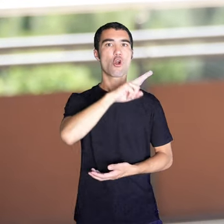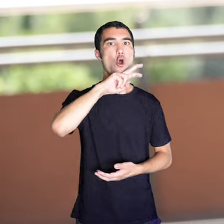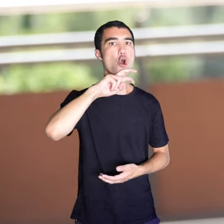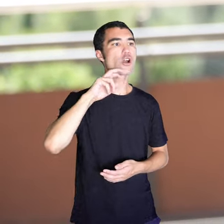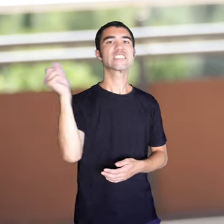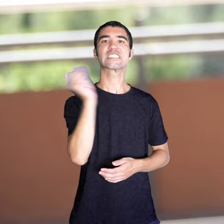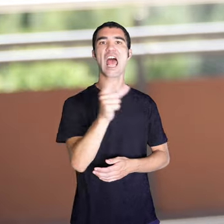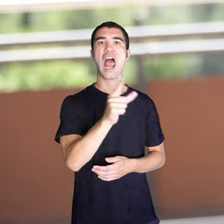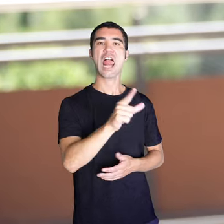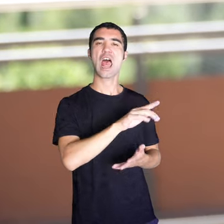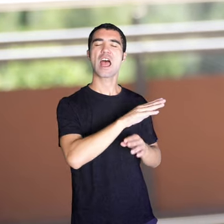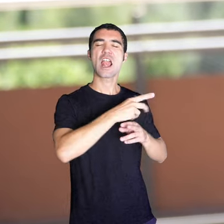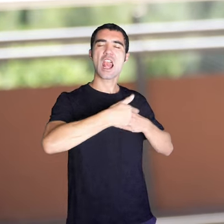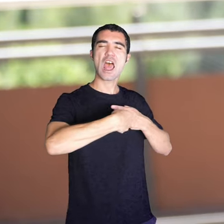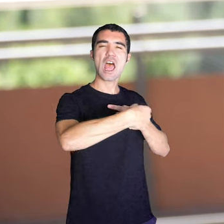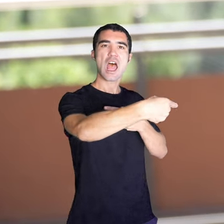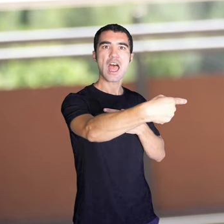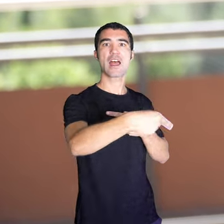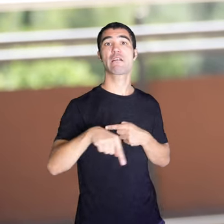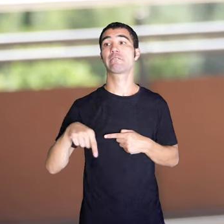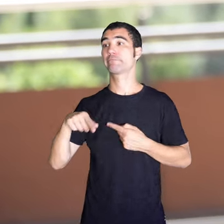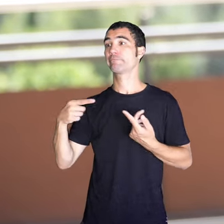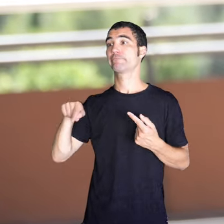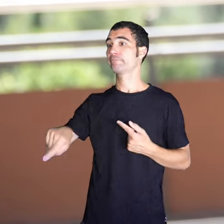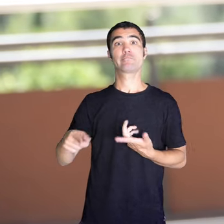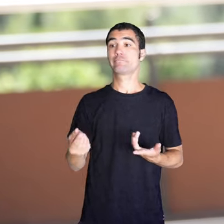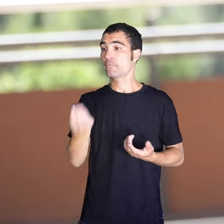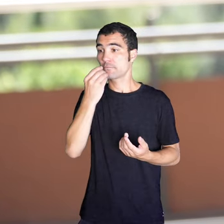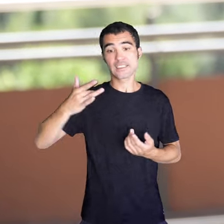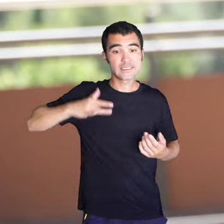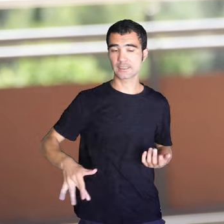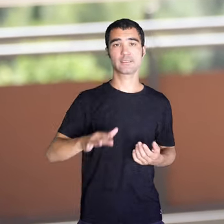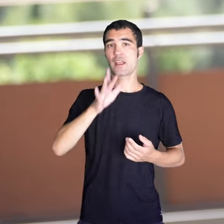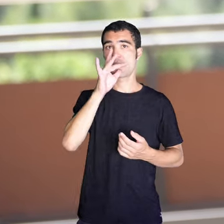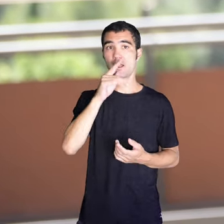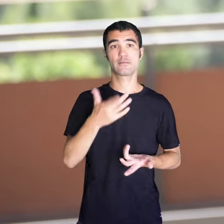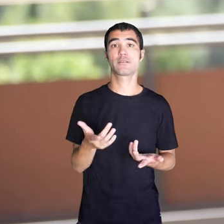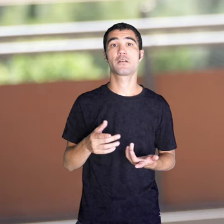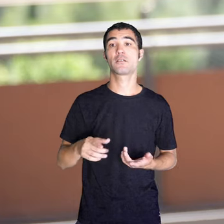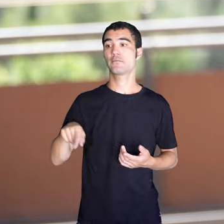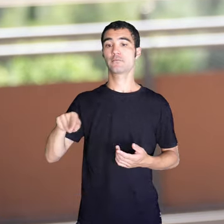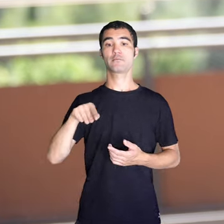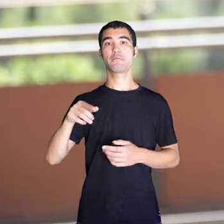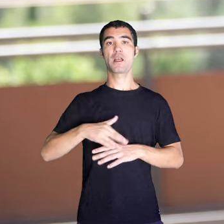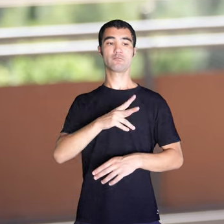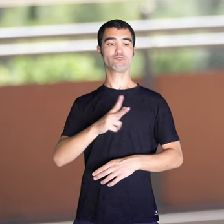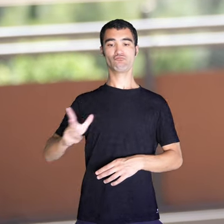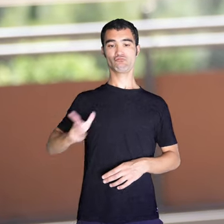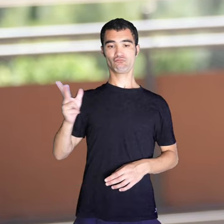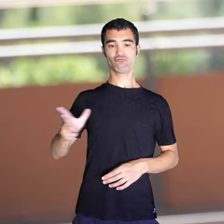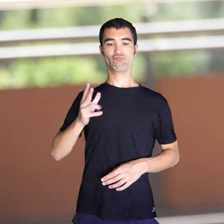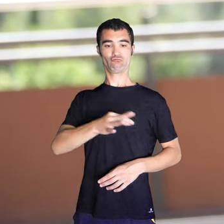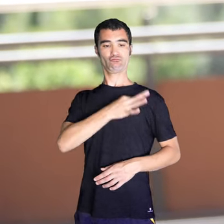el salava, mentre que aquell altre pues, els havien de menjar i era un peix pels senyors.